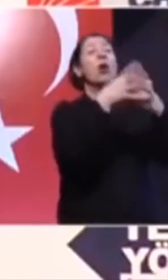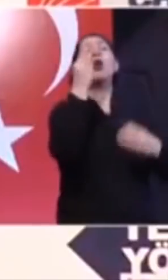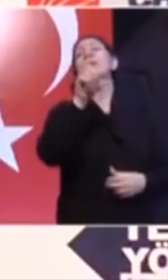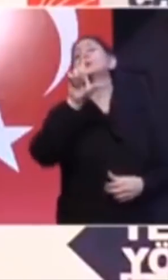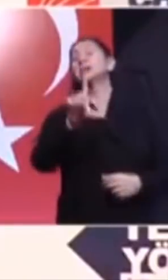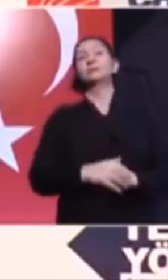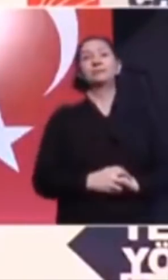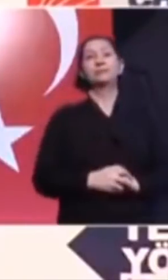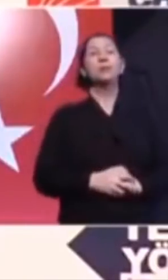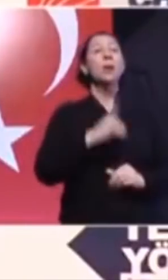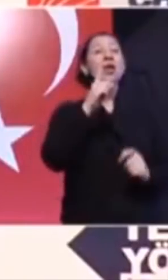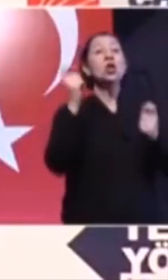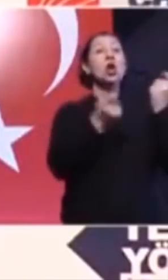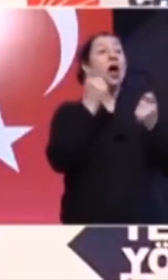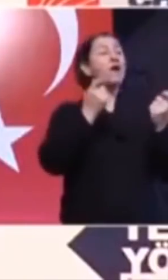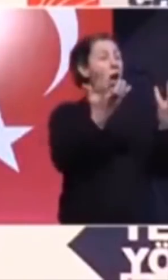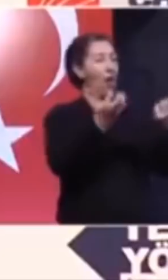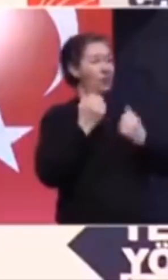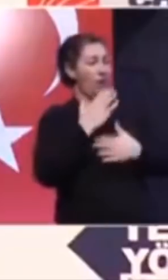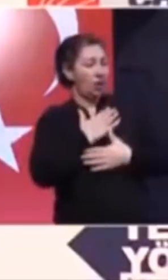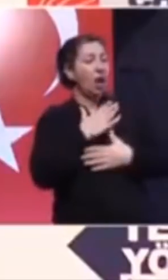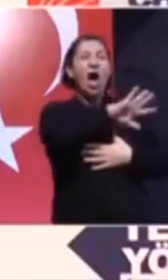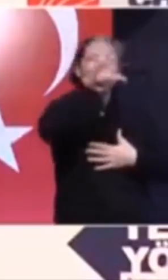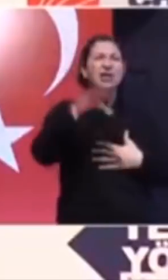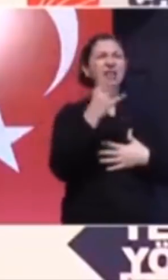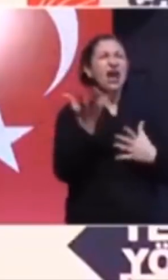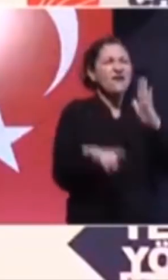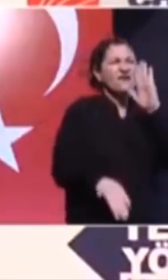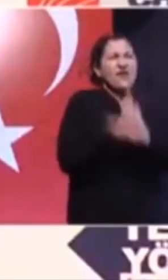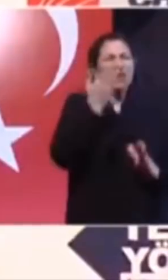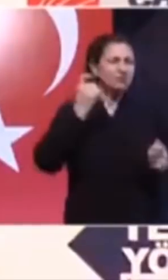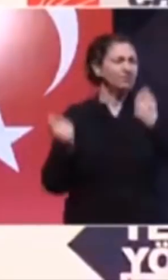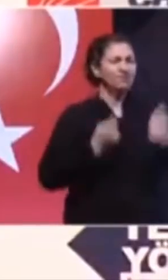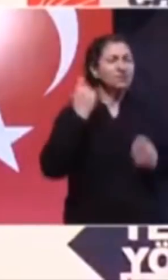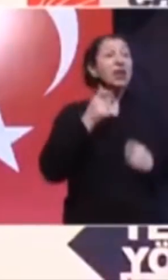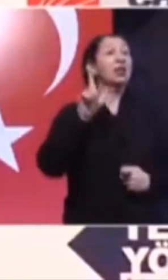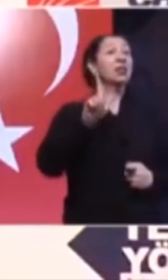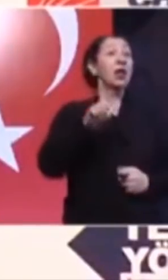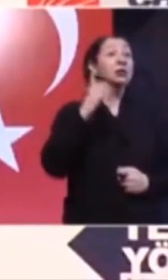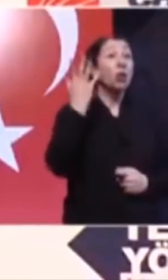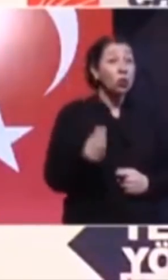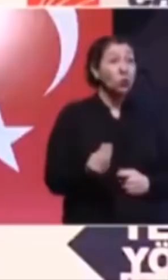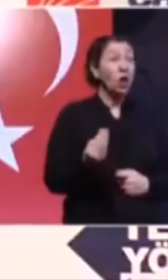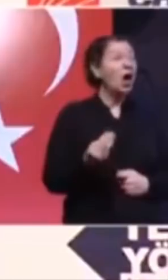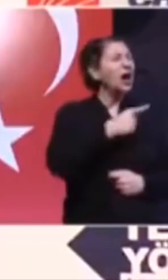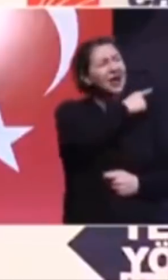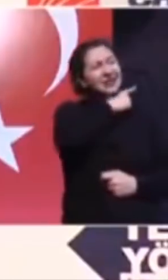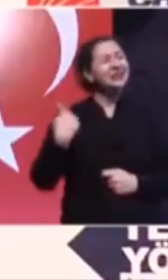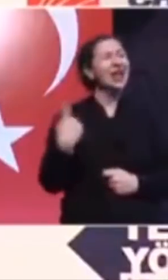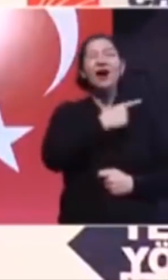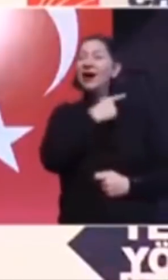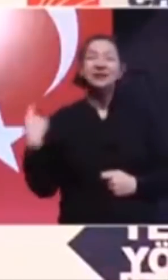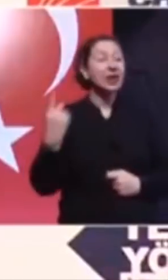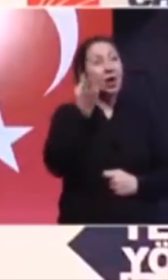olmalıyız. Bir göreve talip olmanın herkesten daha çok çalışmaya ihtiyaç duyduğunu asla ve